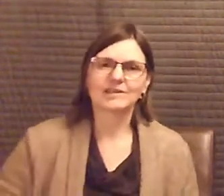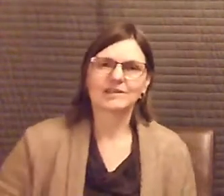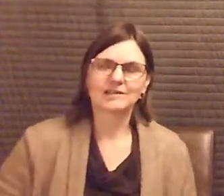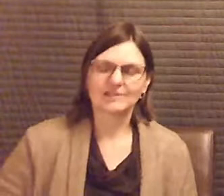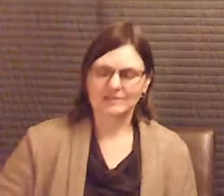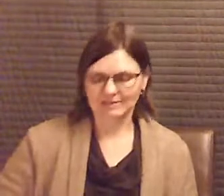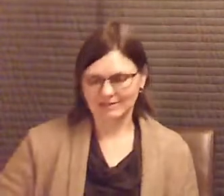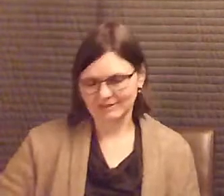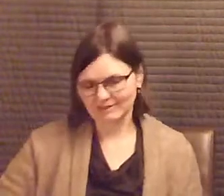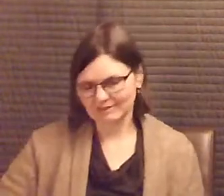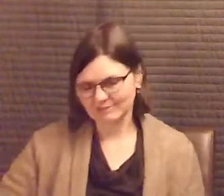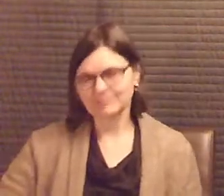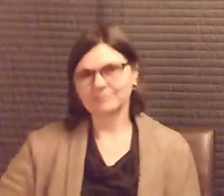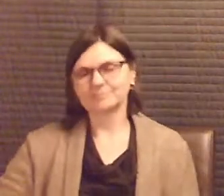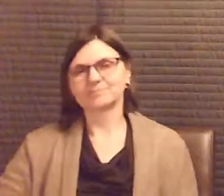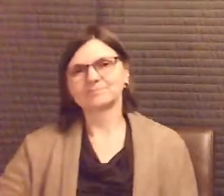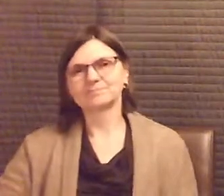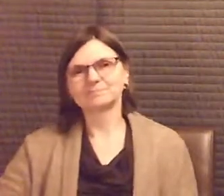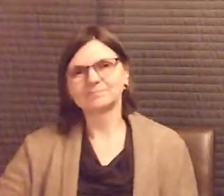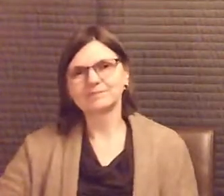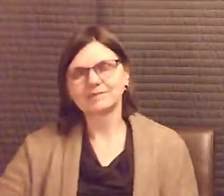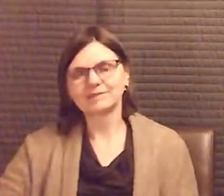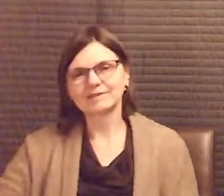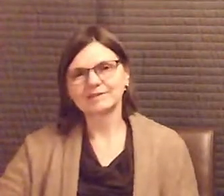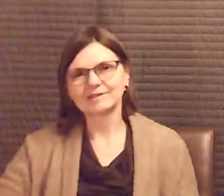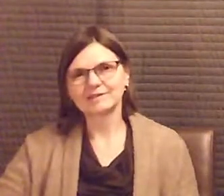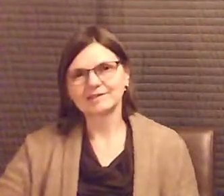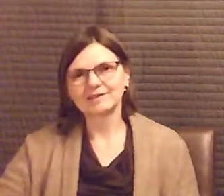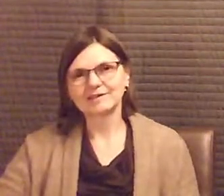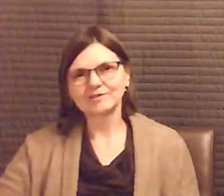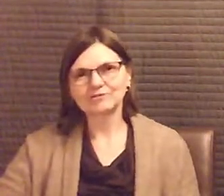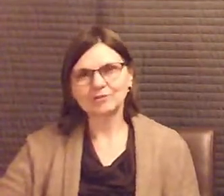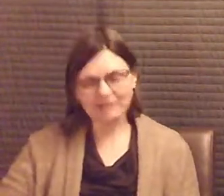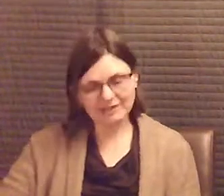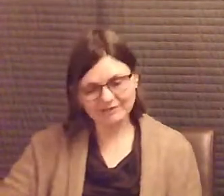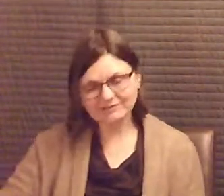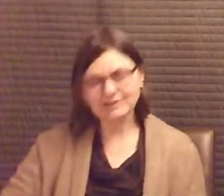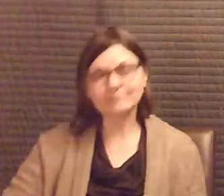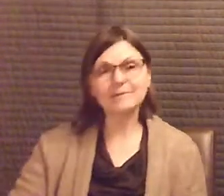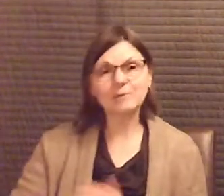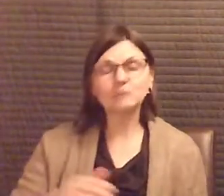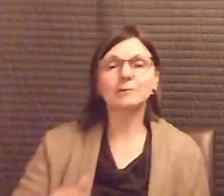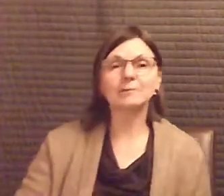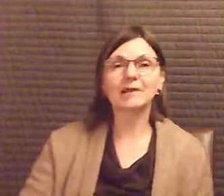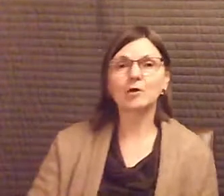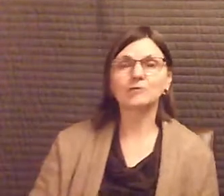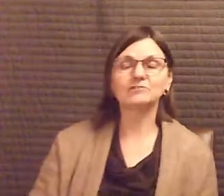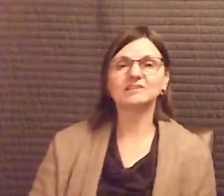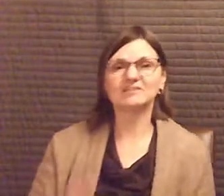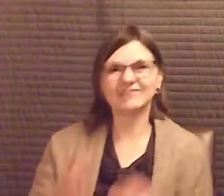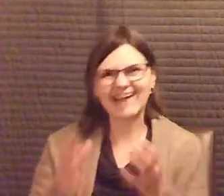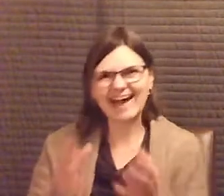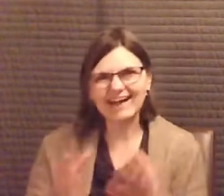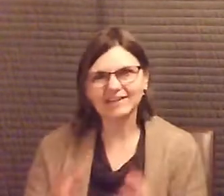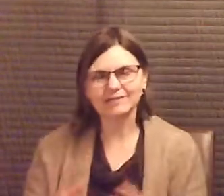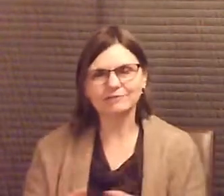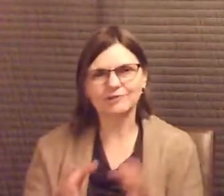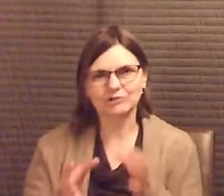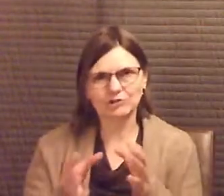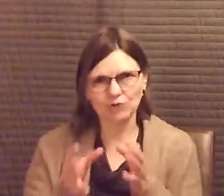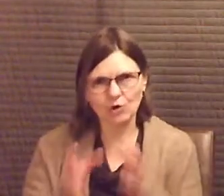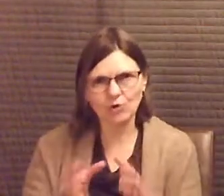wil ik mijn roeping more messages on this email ambly soldeer deel zal ik meer boodschap brengen over dit kwaadaardige